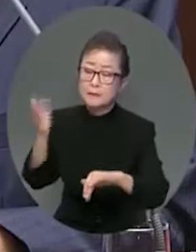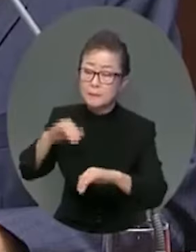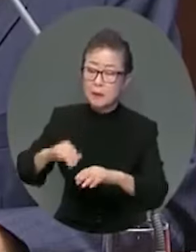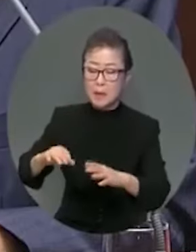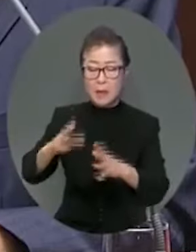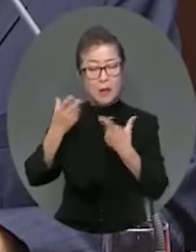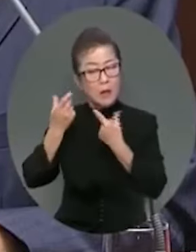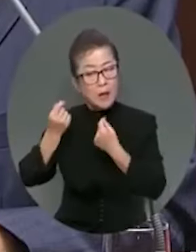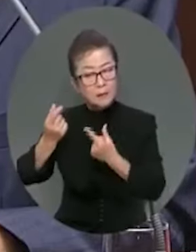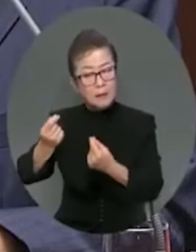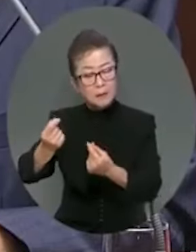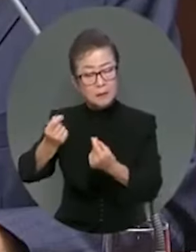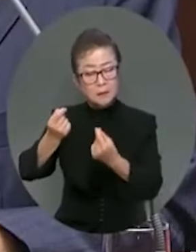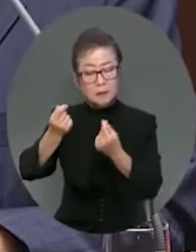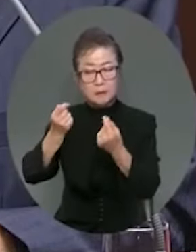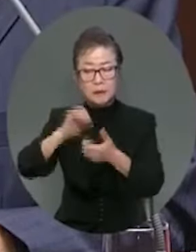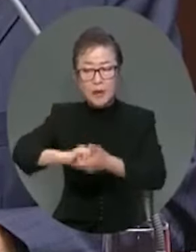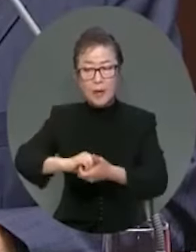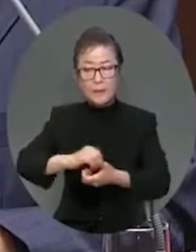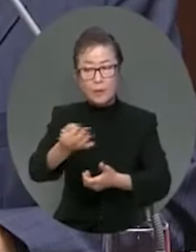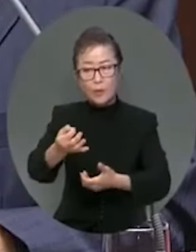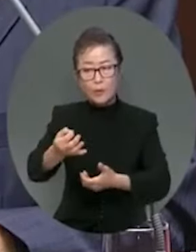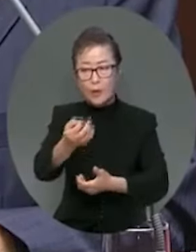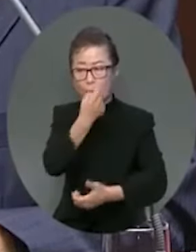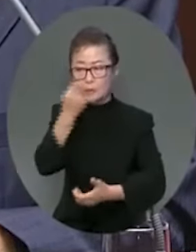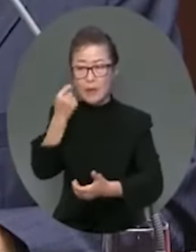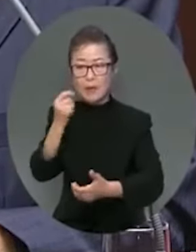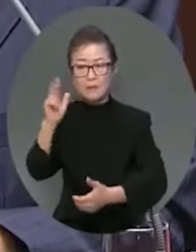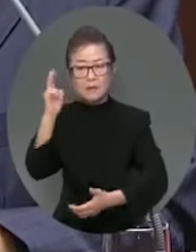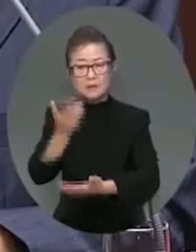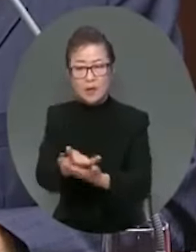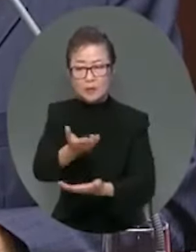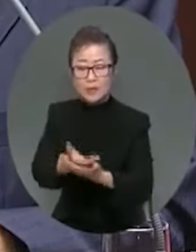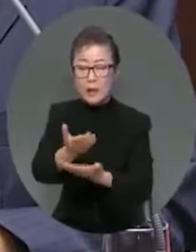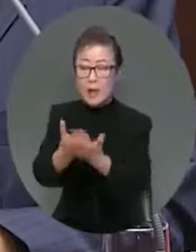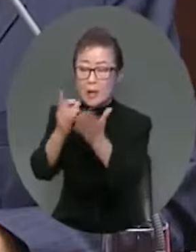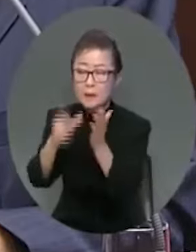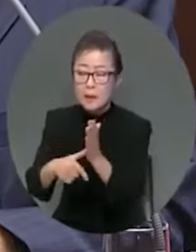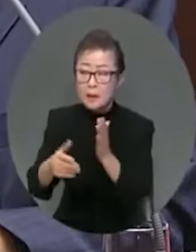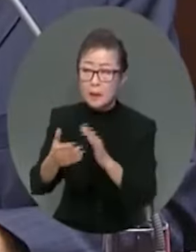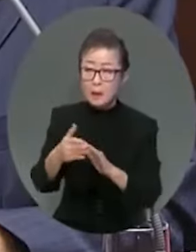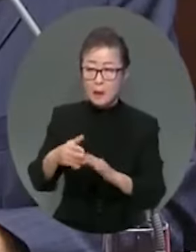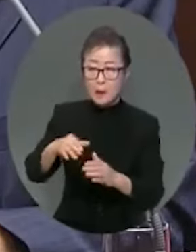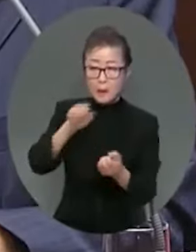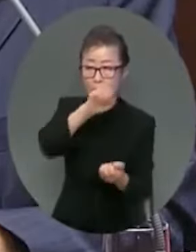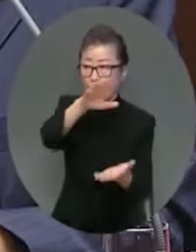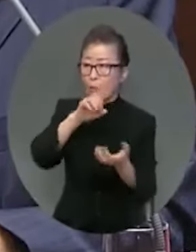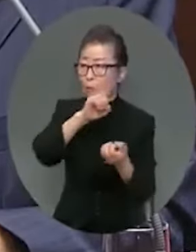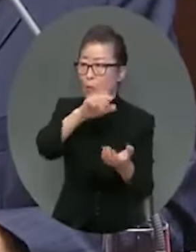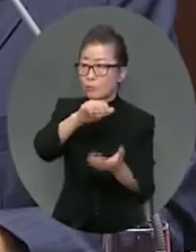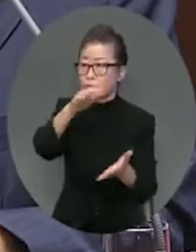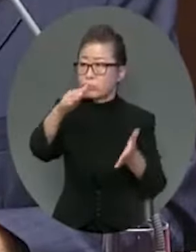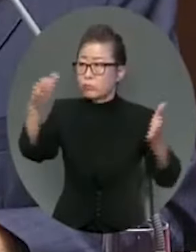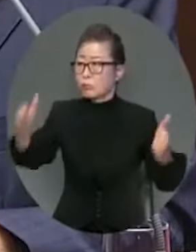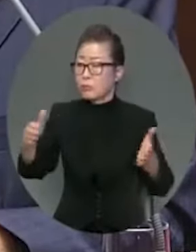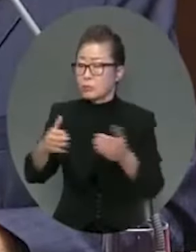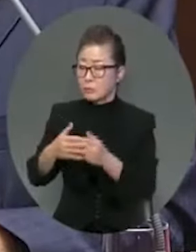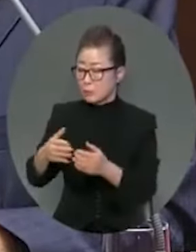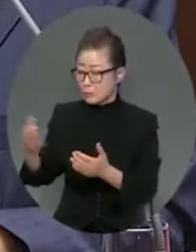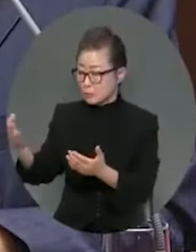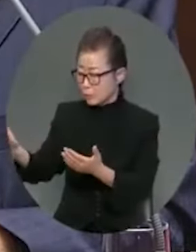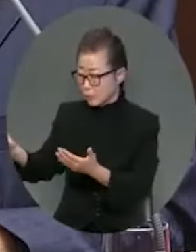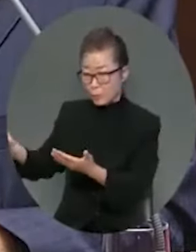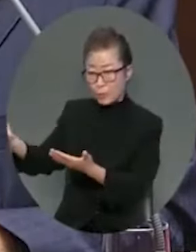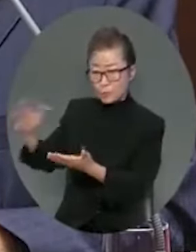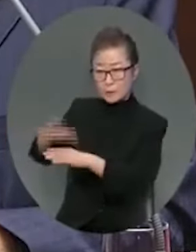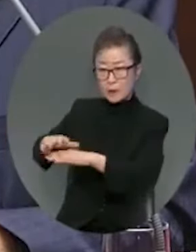가격을 보장해라. 이렇게 되면은 수요는 계속, 공급은 계속 더 늘 거고 수요는